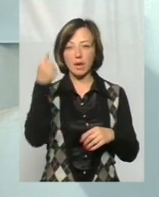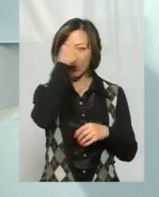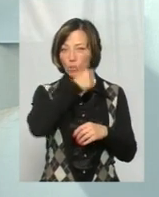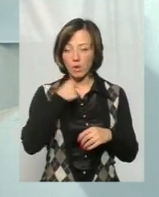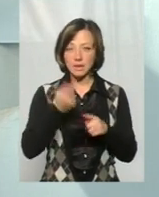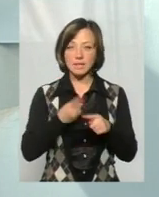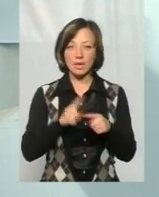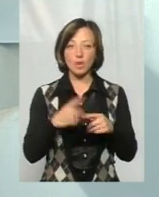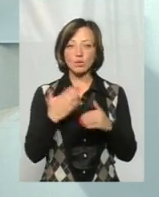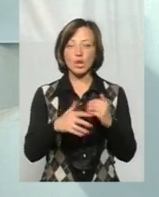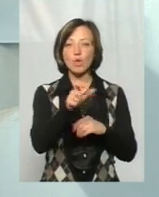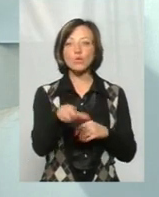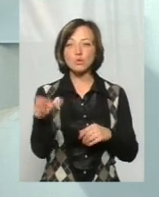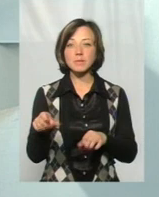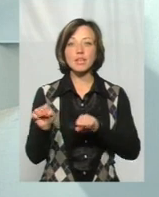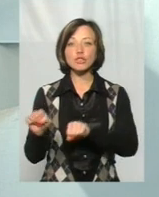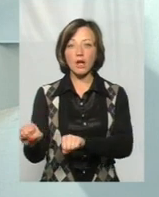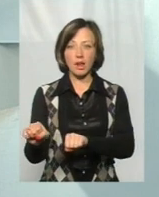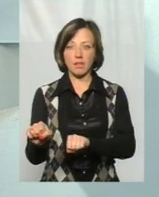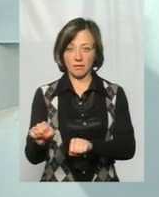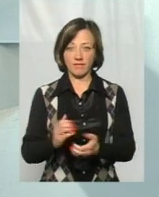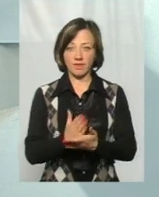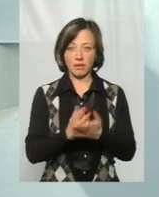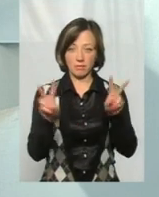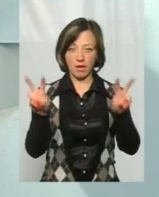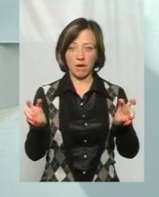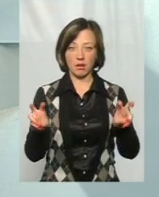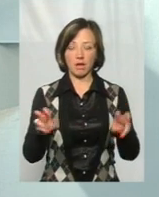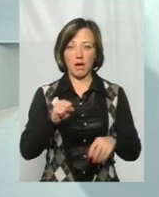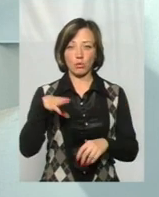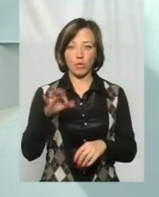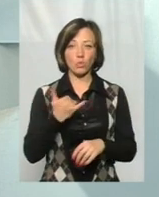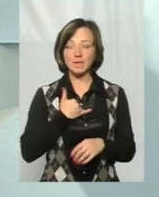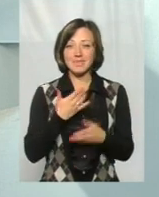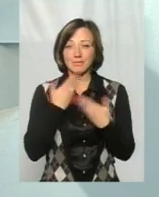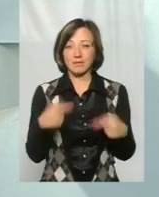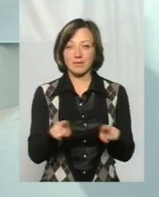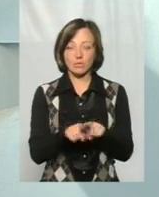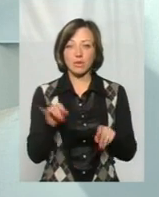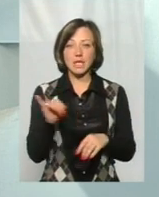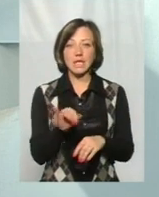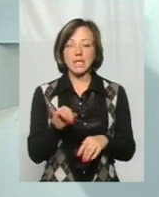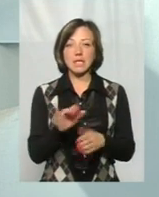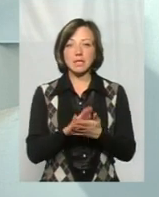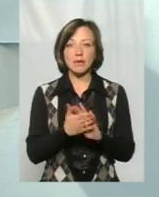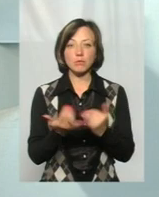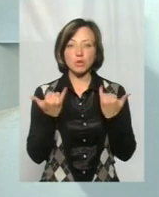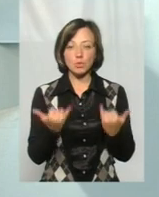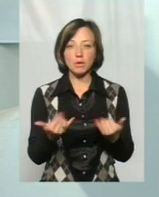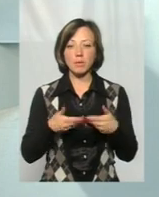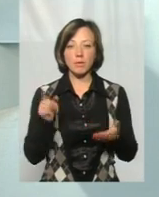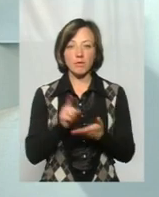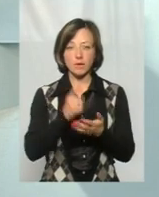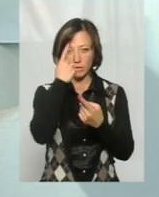років, це вже є ті особи, які захищали ветерани. В нас немає такого. І станом на сьогодні ми